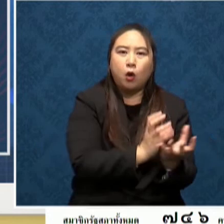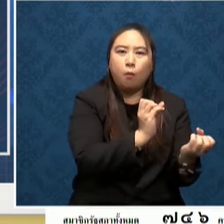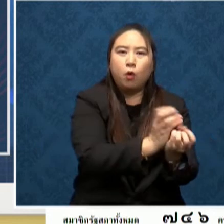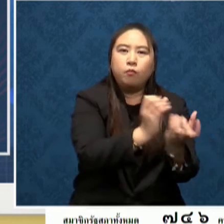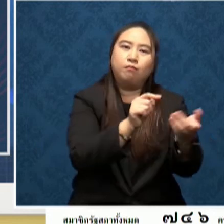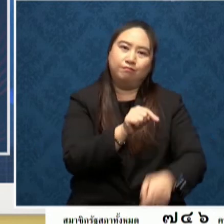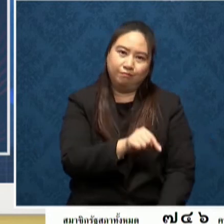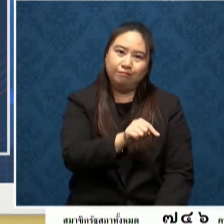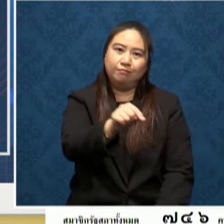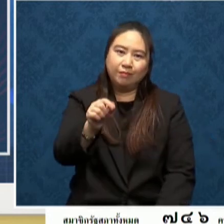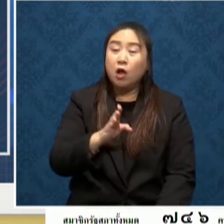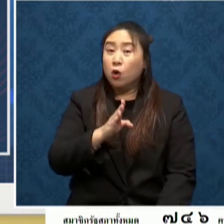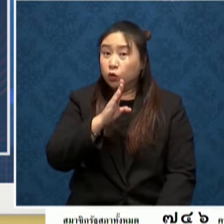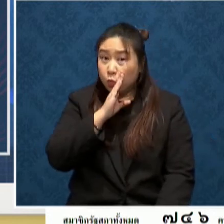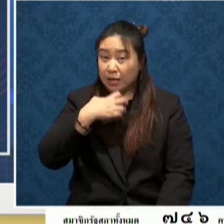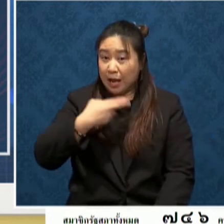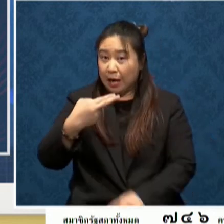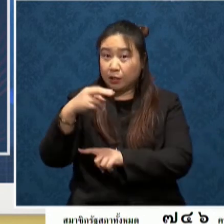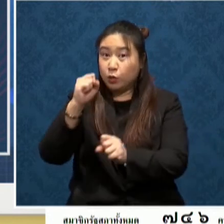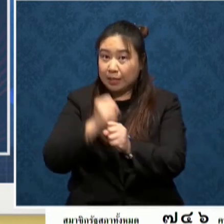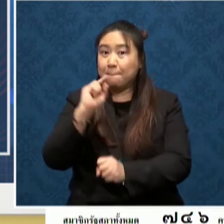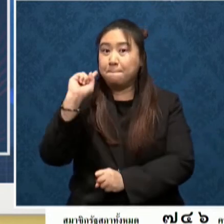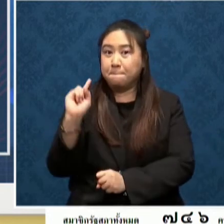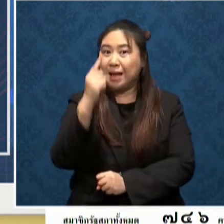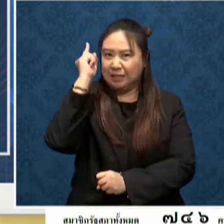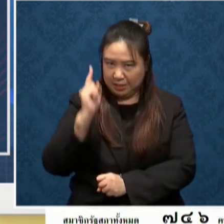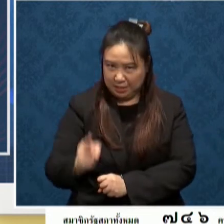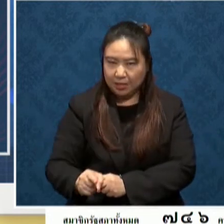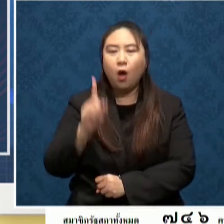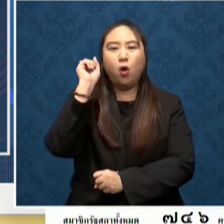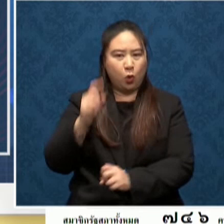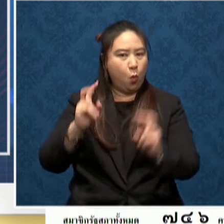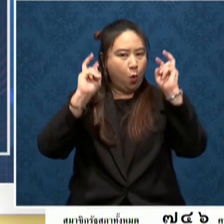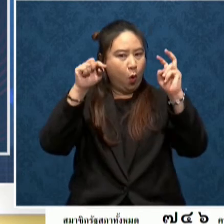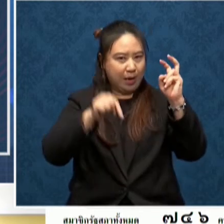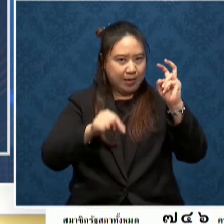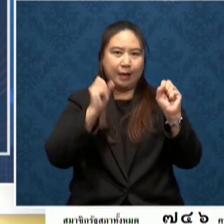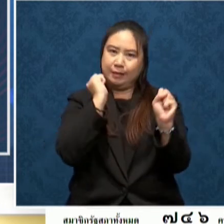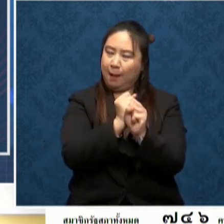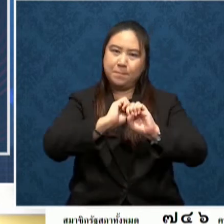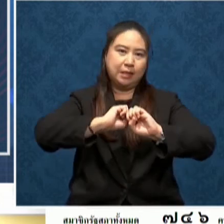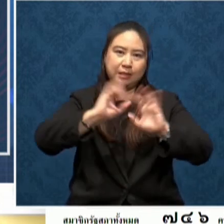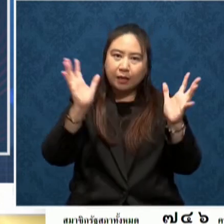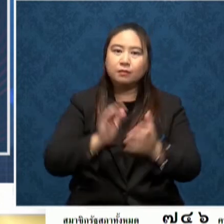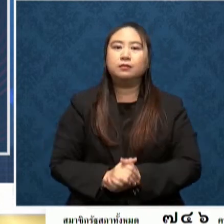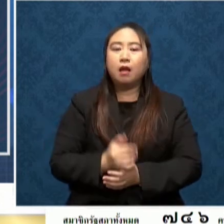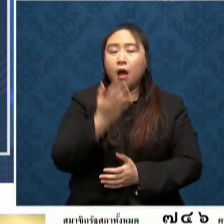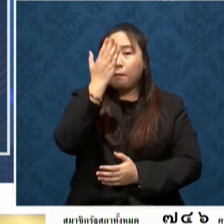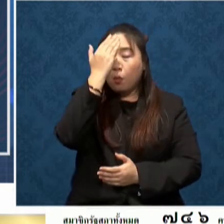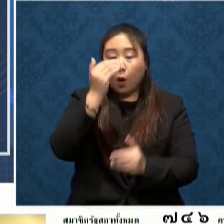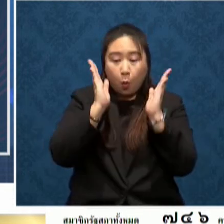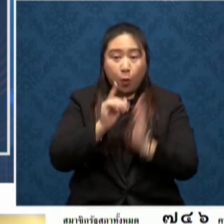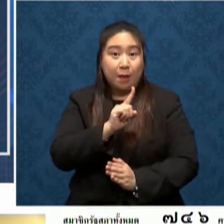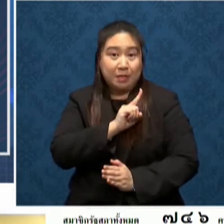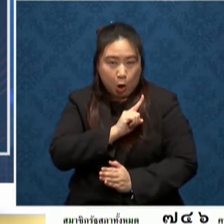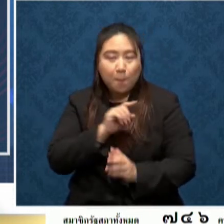ิลูกการศึษาและสร้างหลกสูใหม่จริๆท่านควรให้ความชัดเจนต่เรื่องนี้เพระผู้เกี่ยวข้องจะได้เตรยมตัวเตรยมระบ